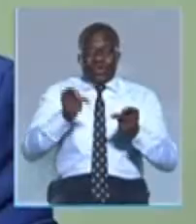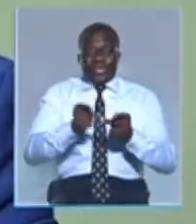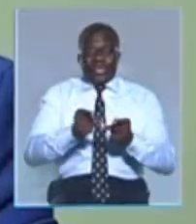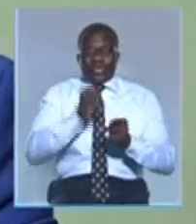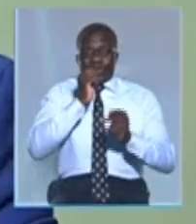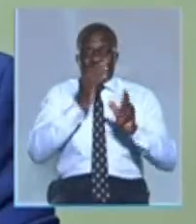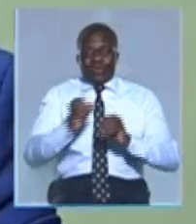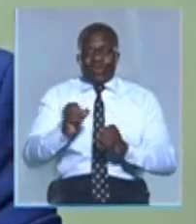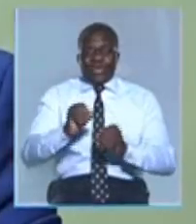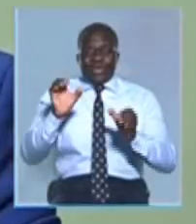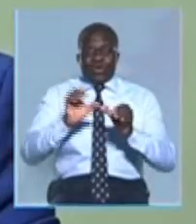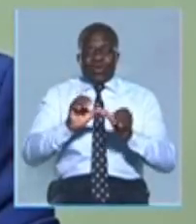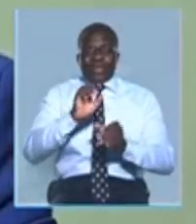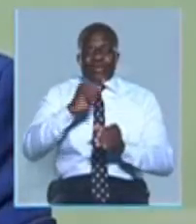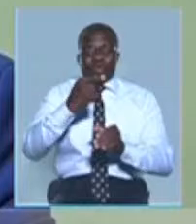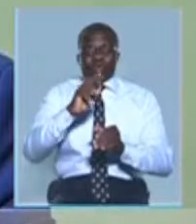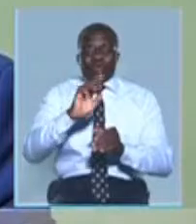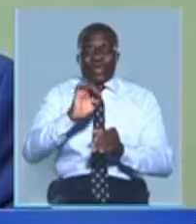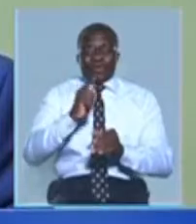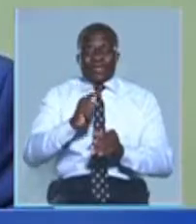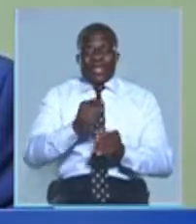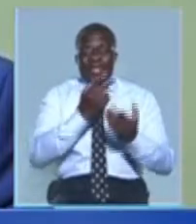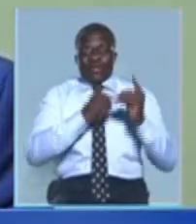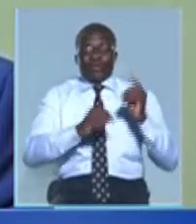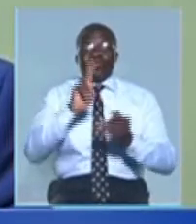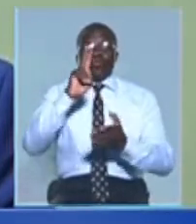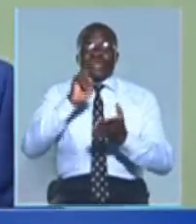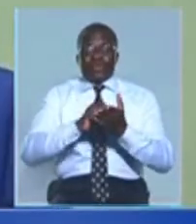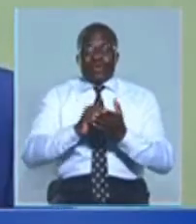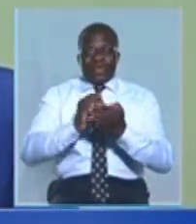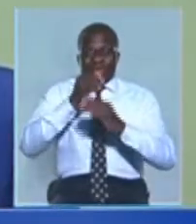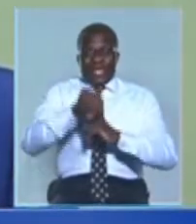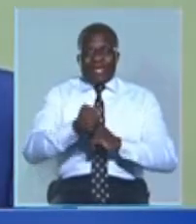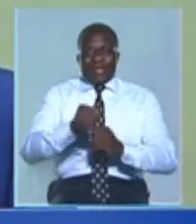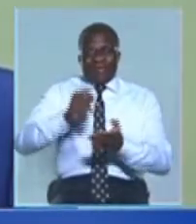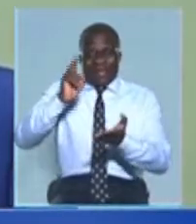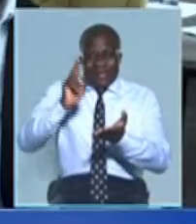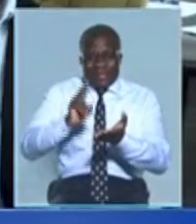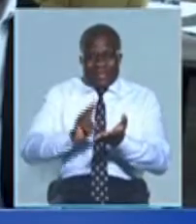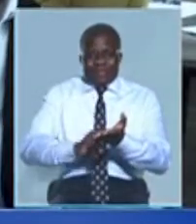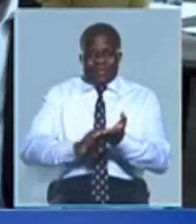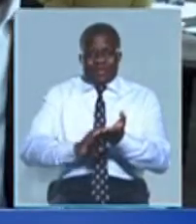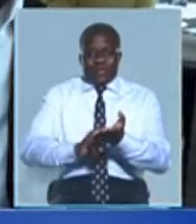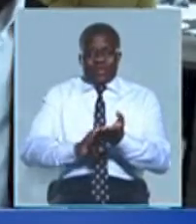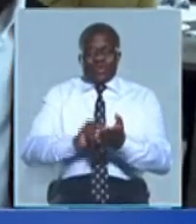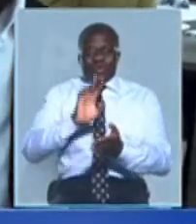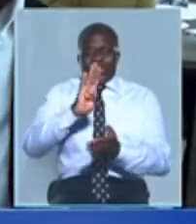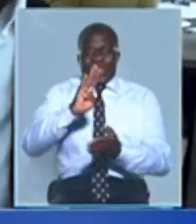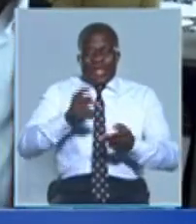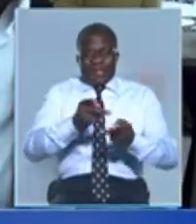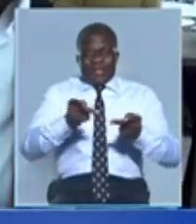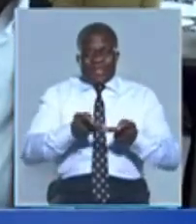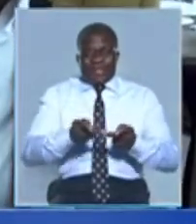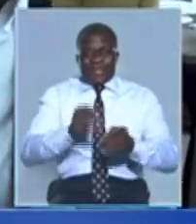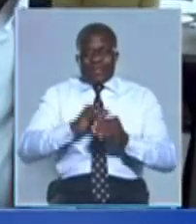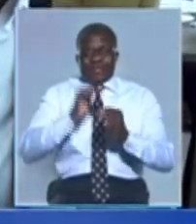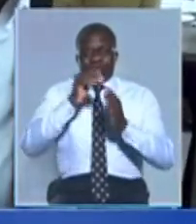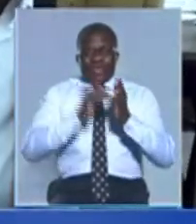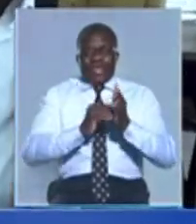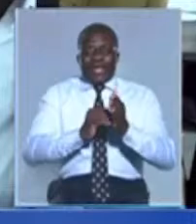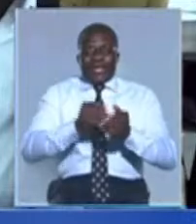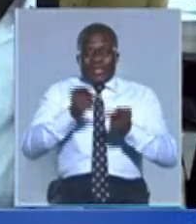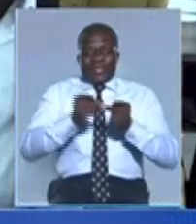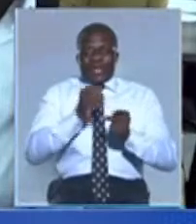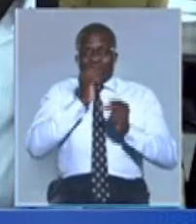dite Convention de Ramsar, depuis 2000, à travers l'inscription de 4 sites sur la liste des zones